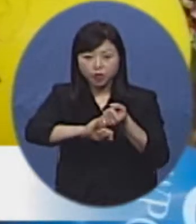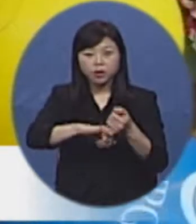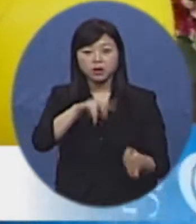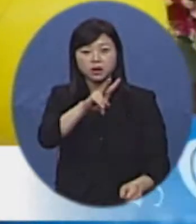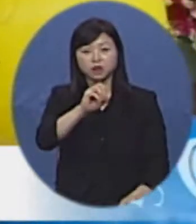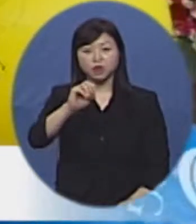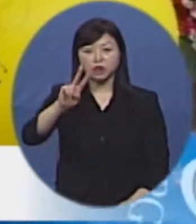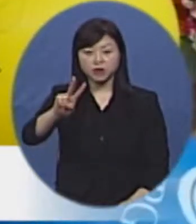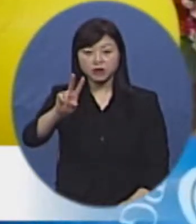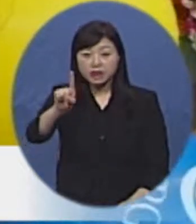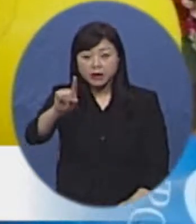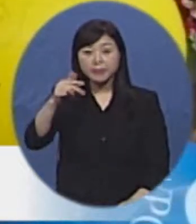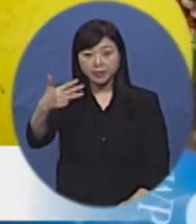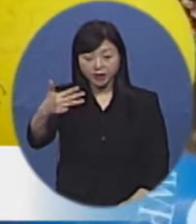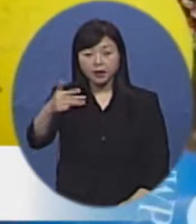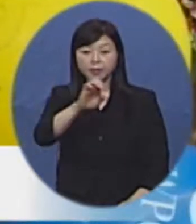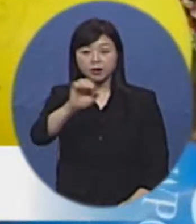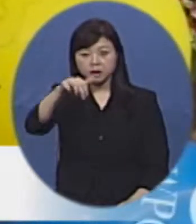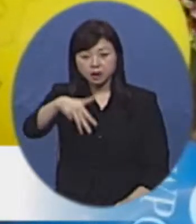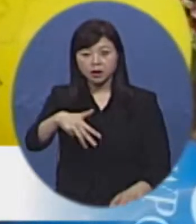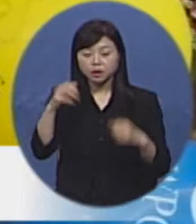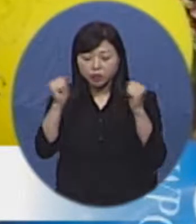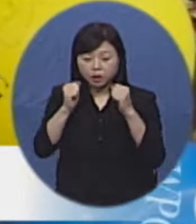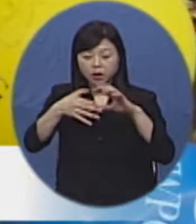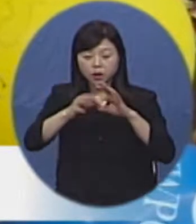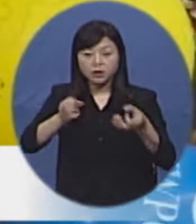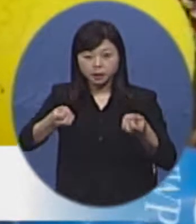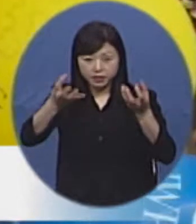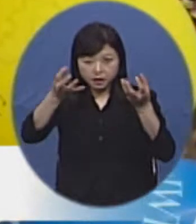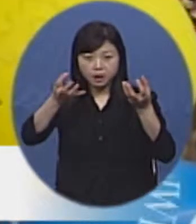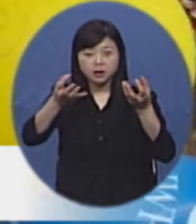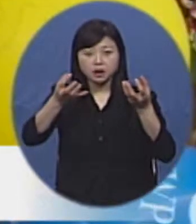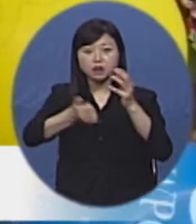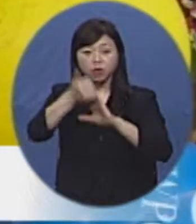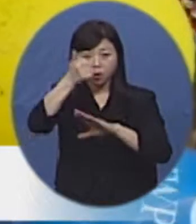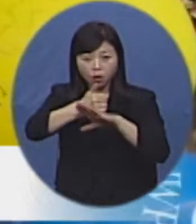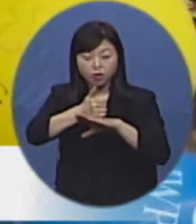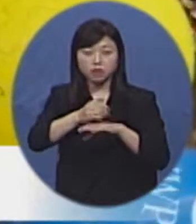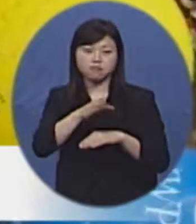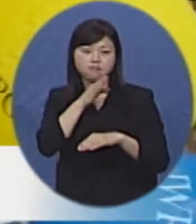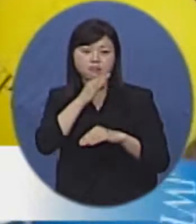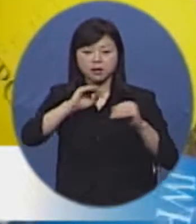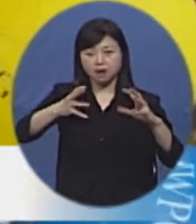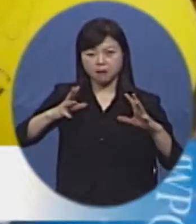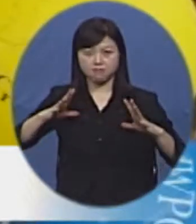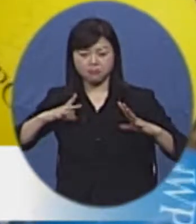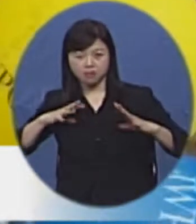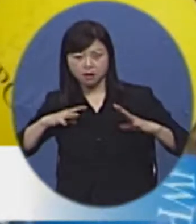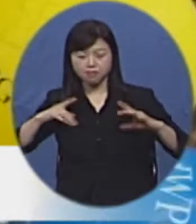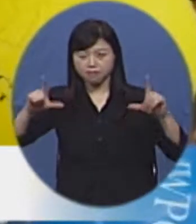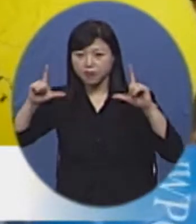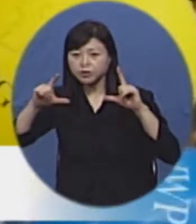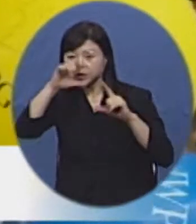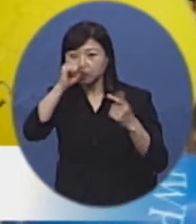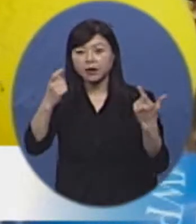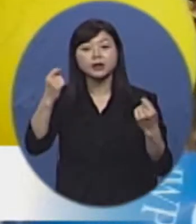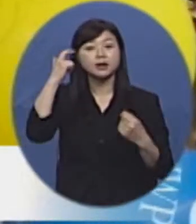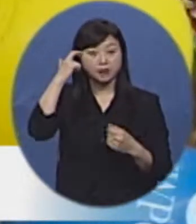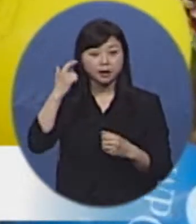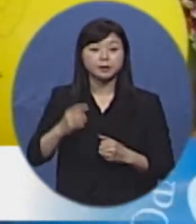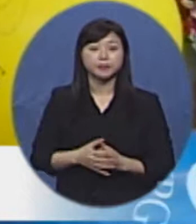2018 동계 패럴림픽이 성공해서 정말 국위선양이 되었으면 너무나 좋겠다는 생각이 듭니다.